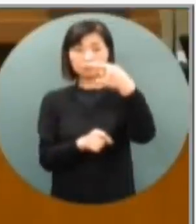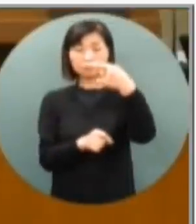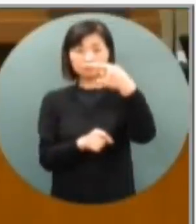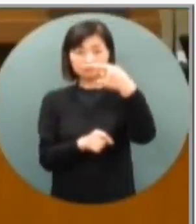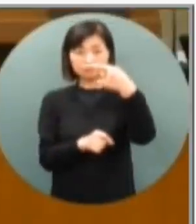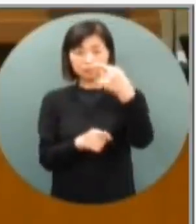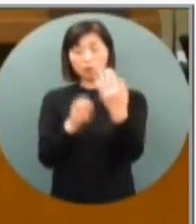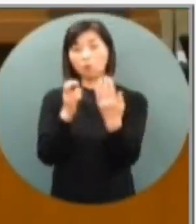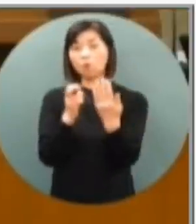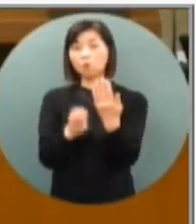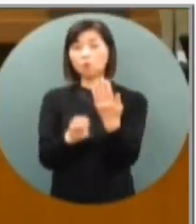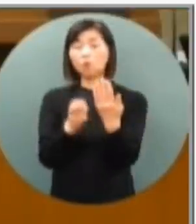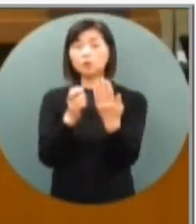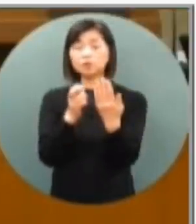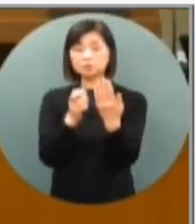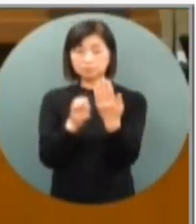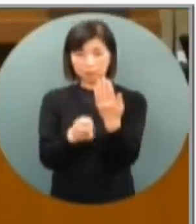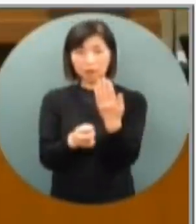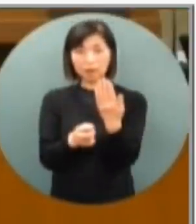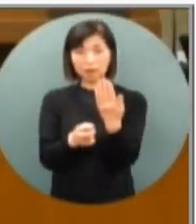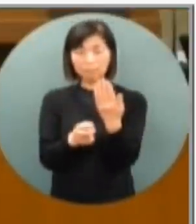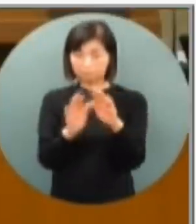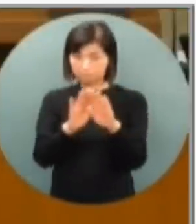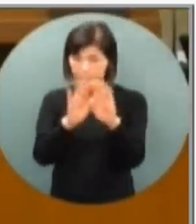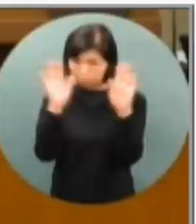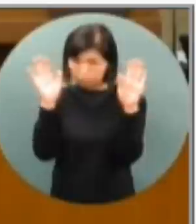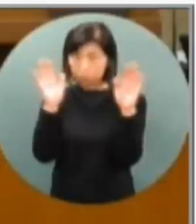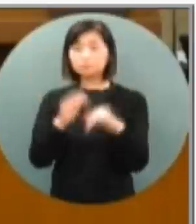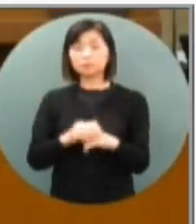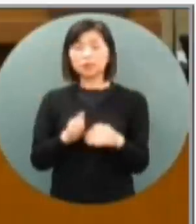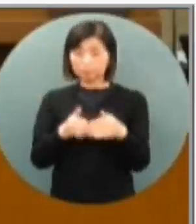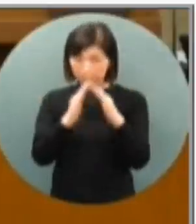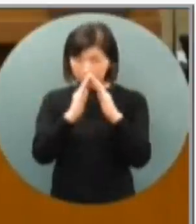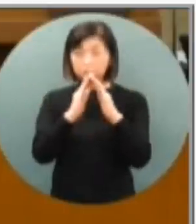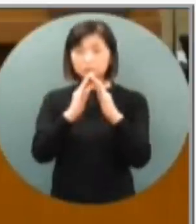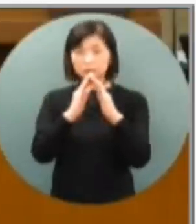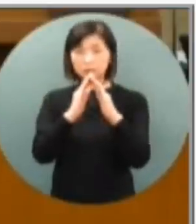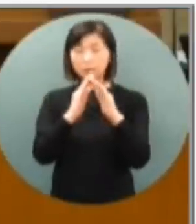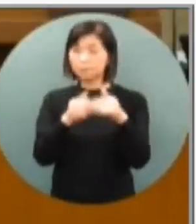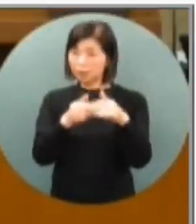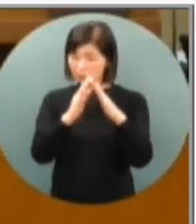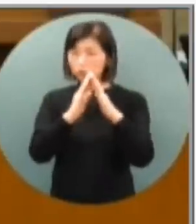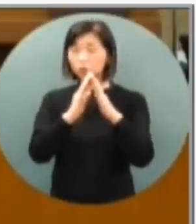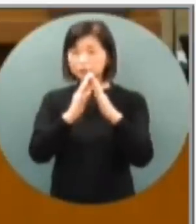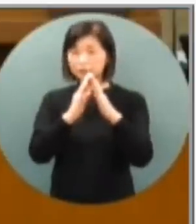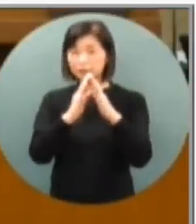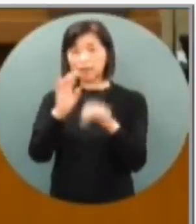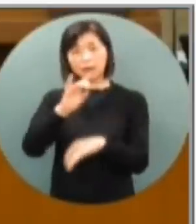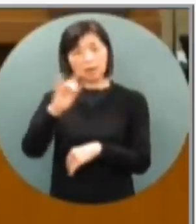法律が誕生して、議員立法だったでしょうか、